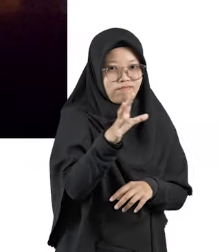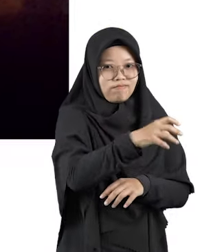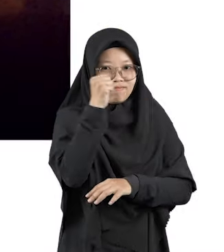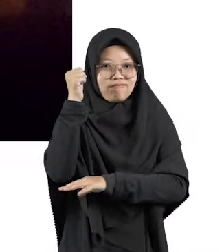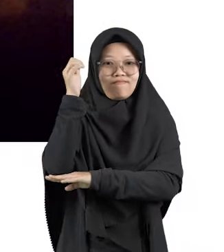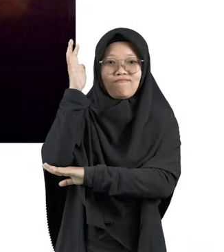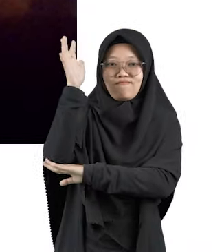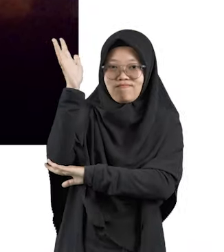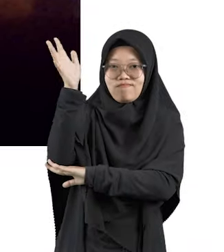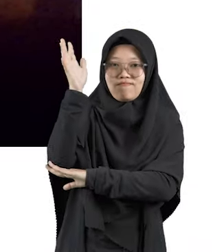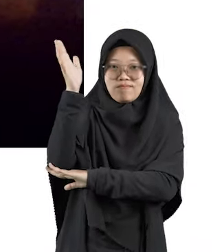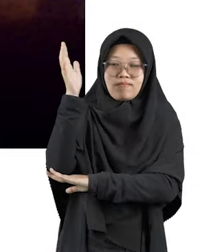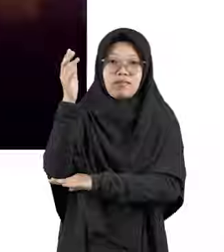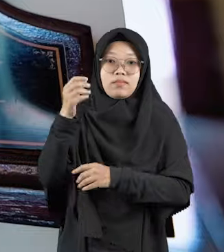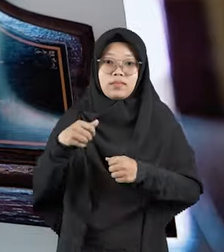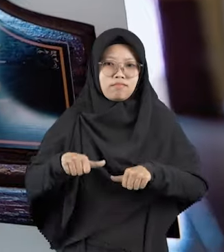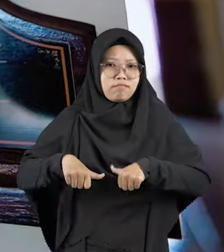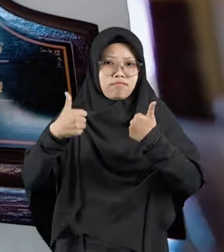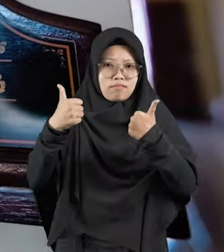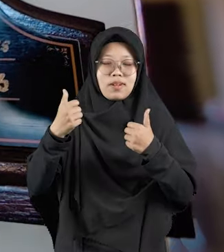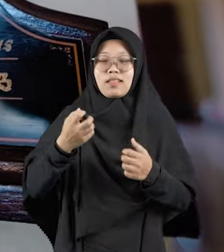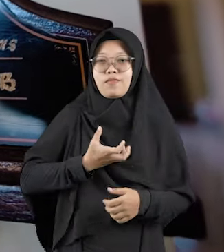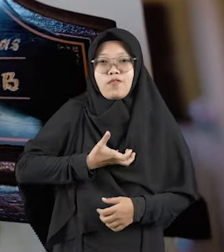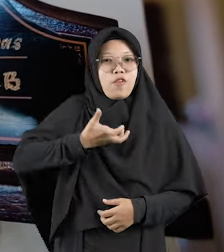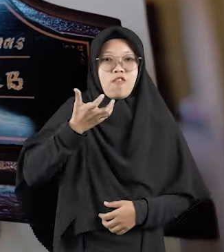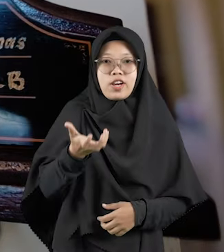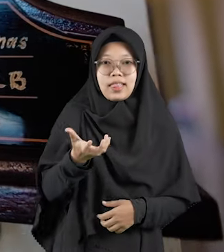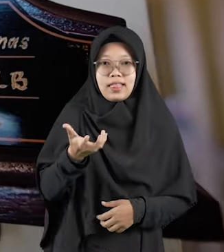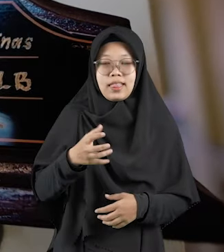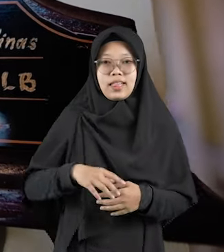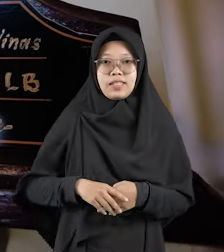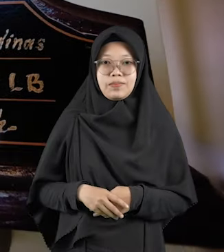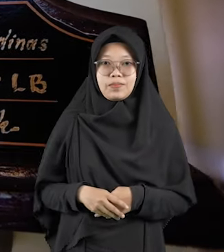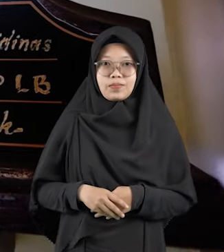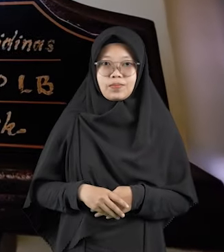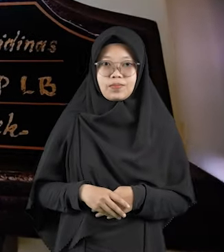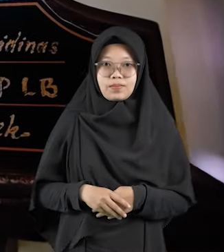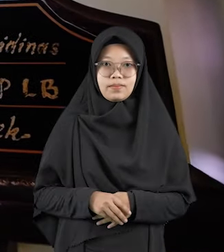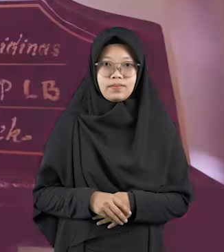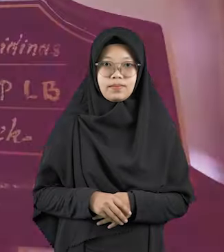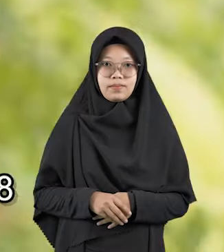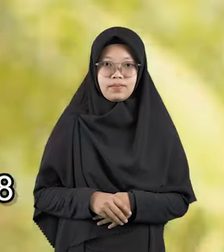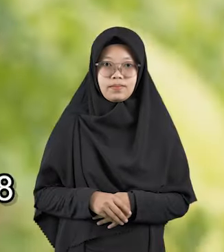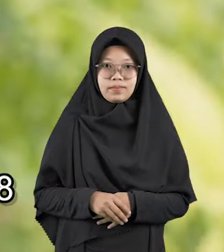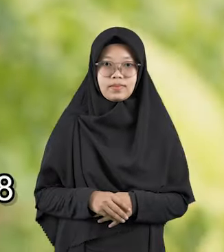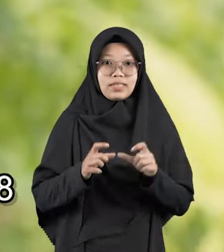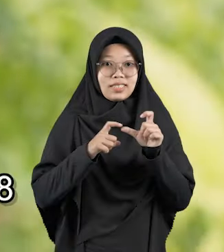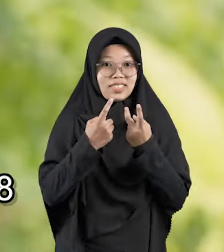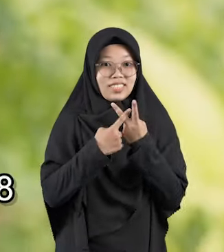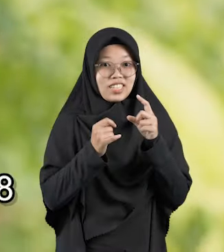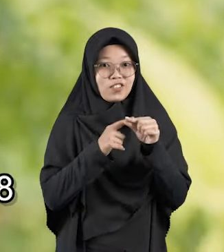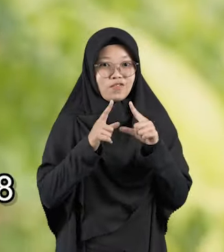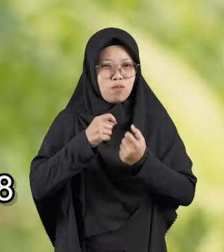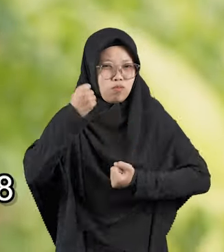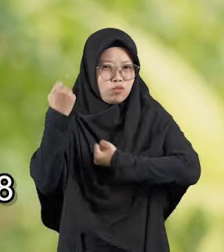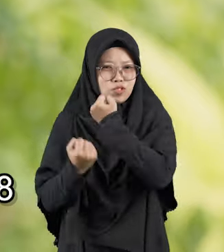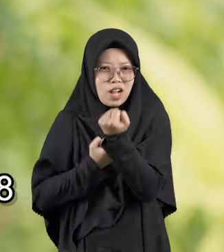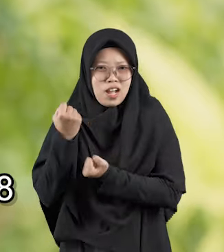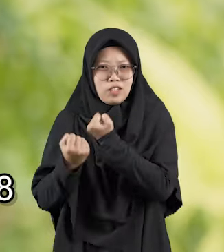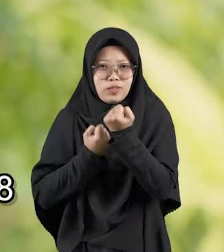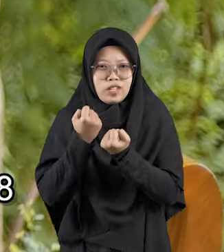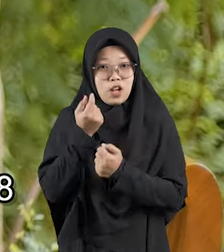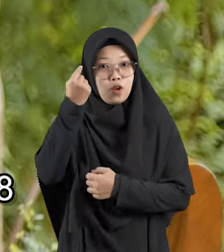yang diprestasikannya itu menjadi presentasi yang terfavorit. Keteguhan perjuangan